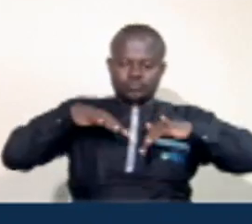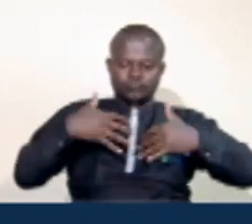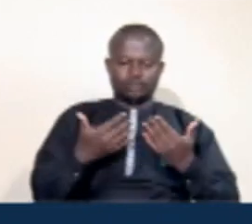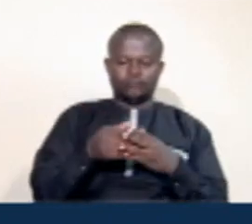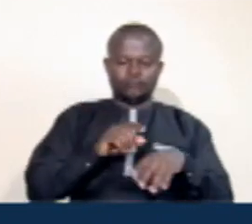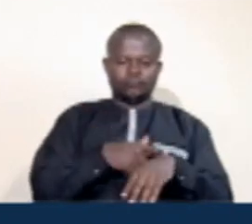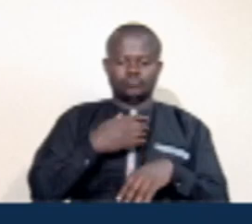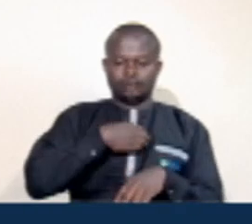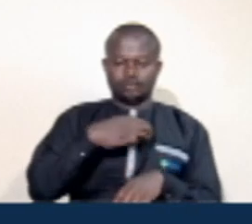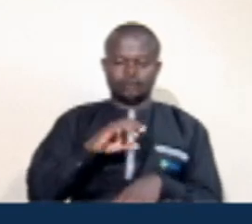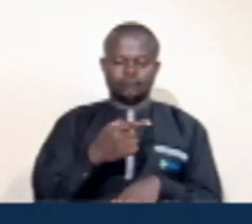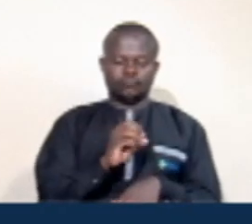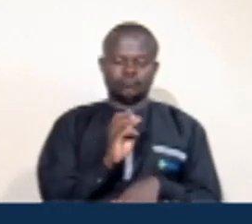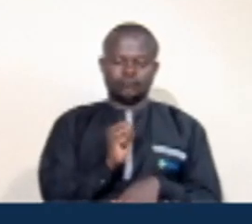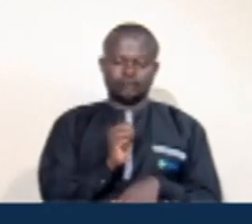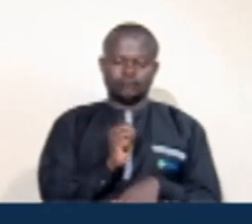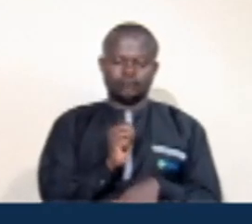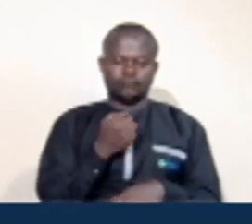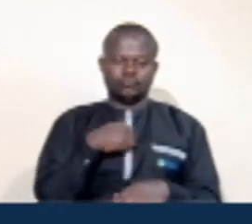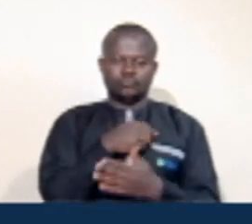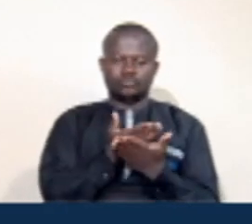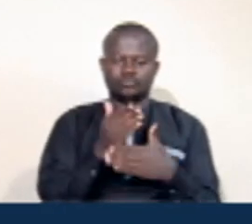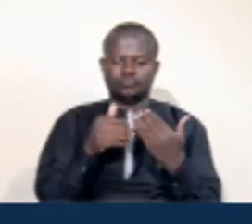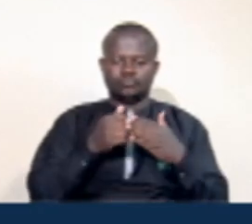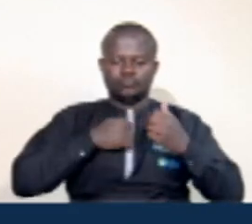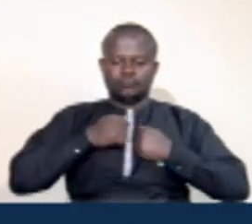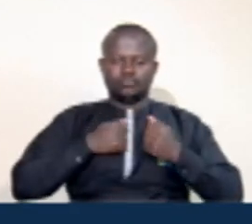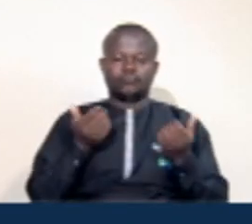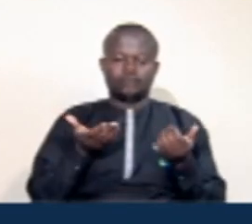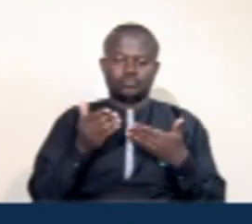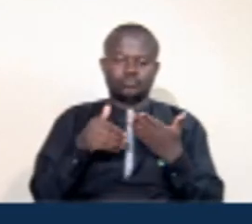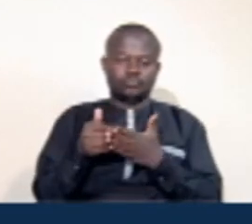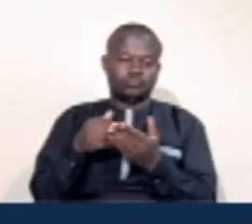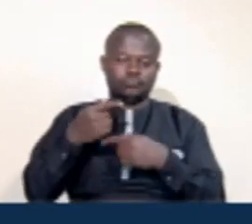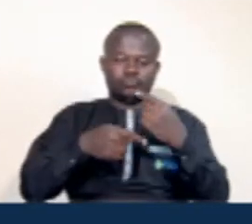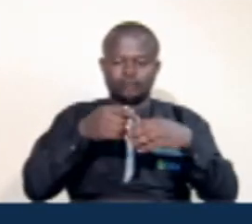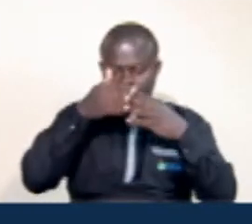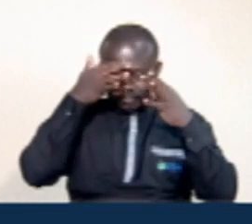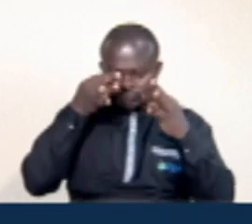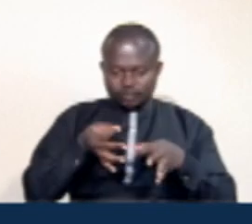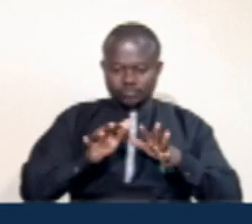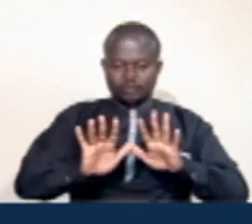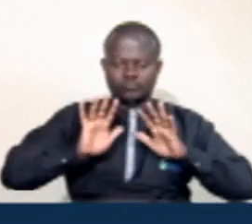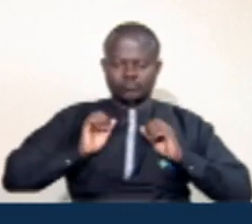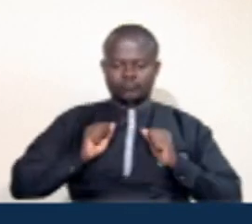cyacoga murakoze icyo twasaba abanyarwanda nuko bakomeza ingamba zo kwirinda